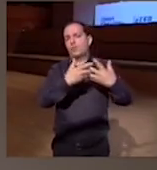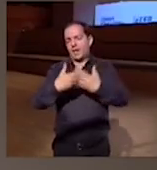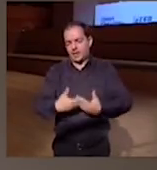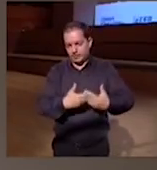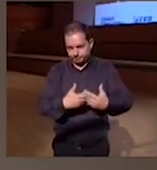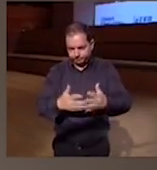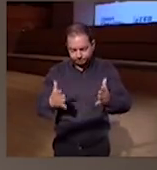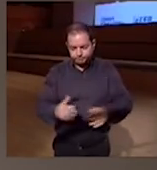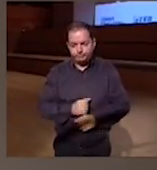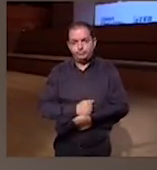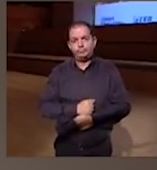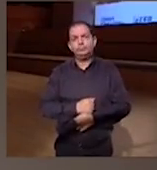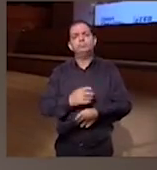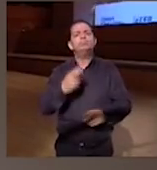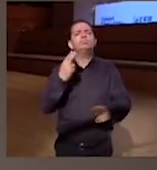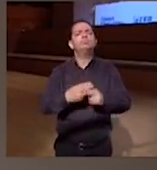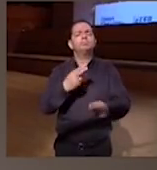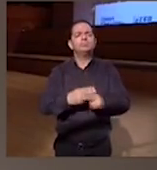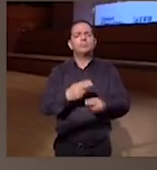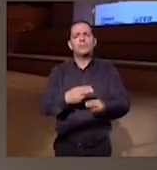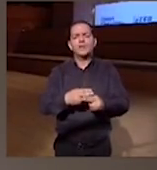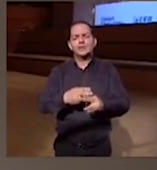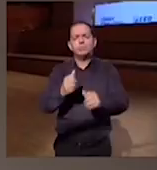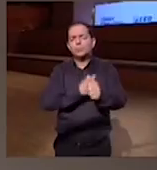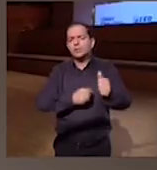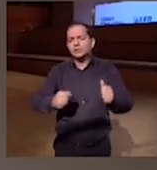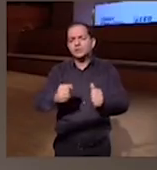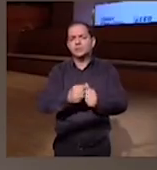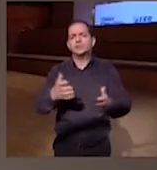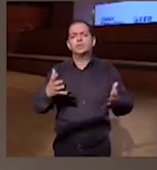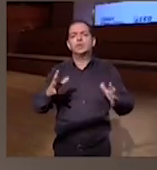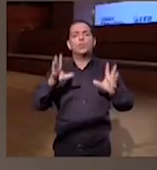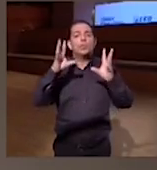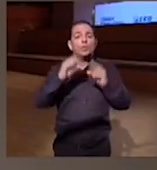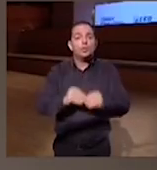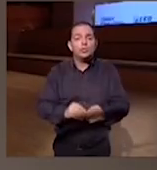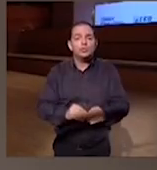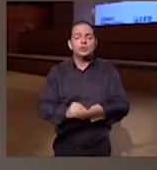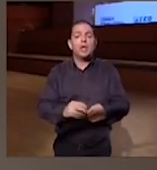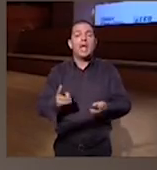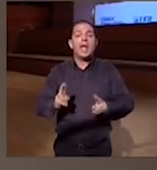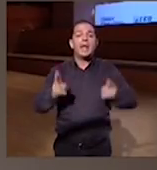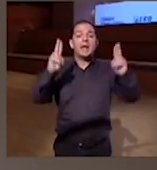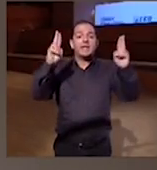το διαχρονικό φλέγον ζήτημα για τον κλάδο που αφορά στη μείωση του ενεργειακού κόστους.